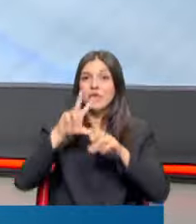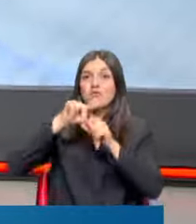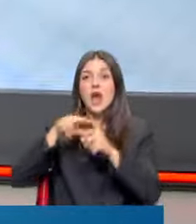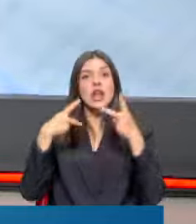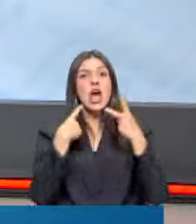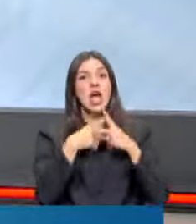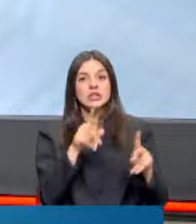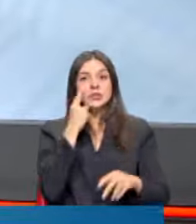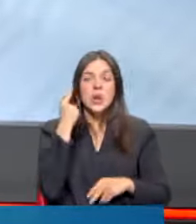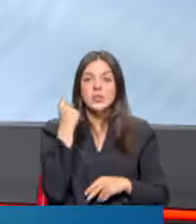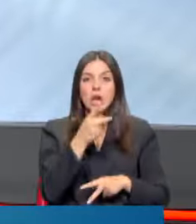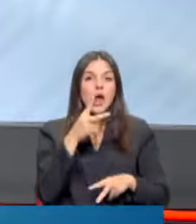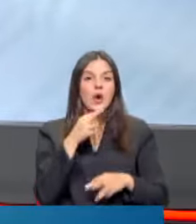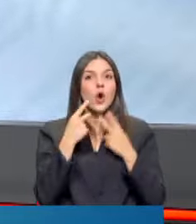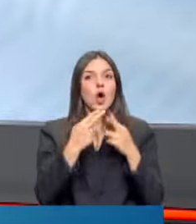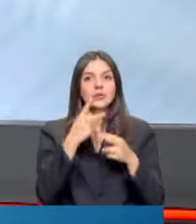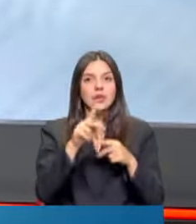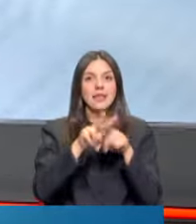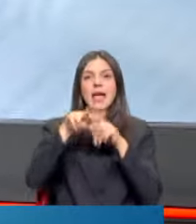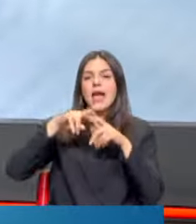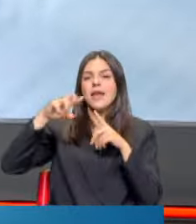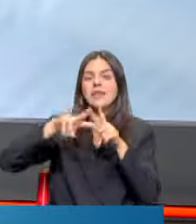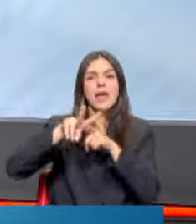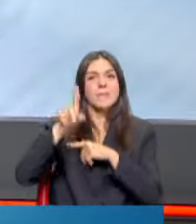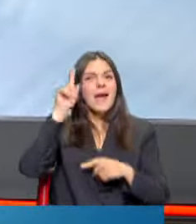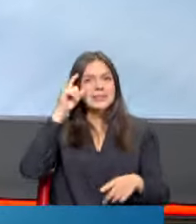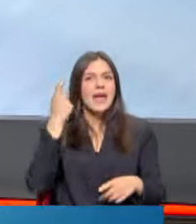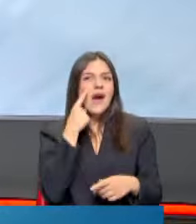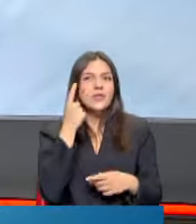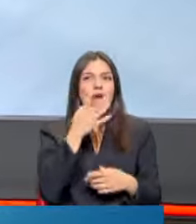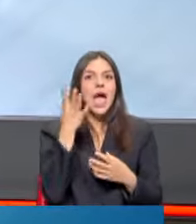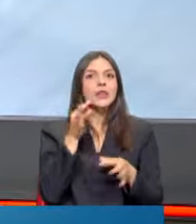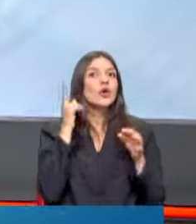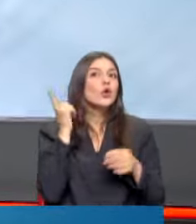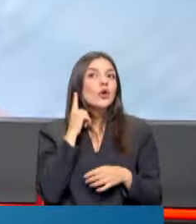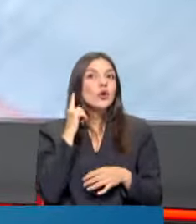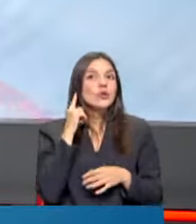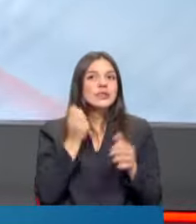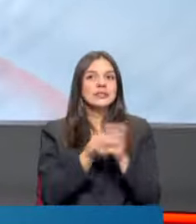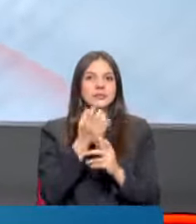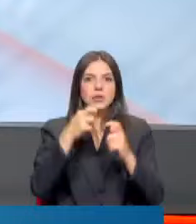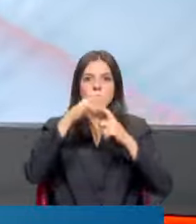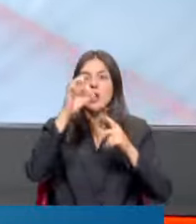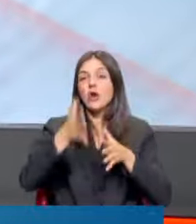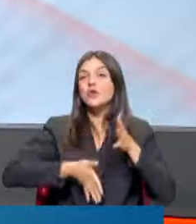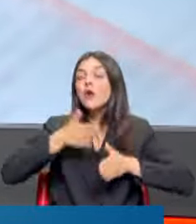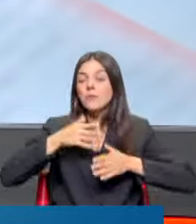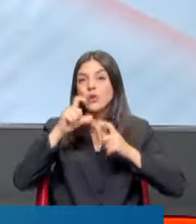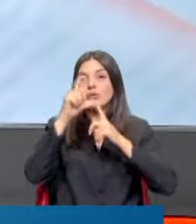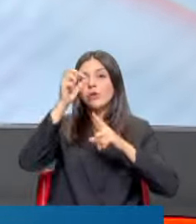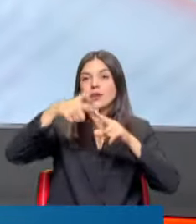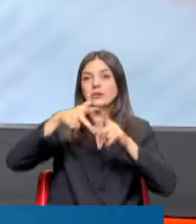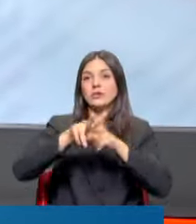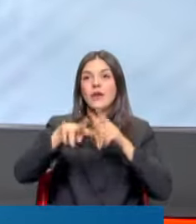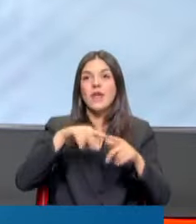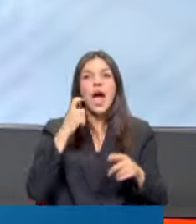Fuarı'nın açılışında konuşan yapay zekanın en ünlü çıktısı Robot Sofya Atatürk'ü unutmadı.